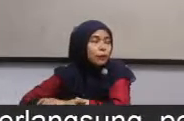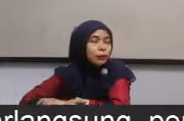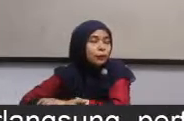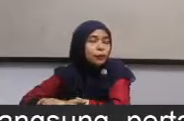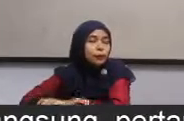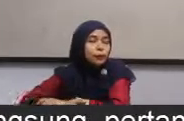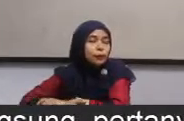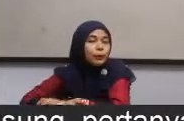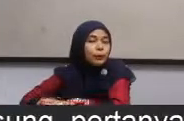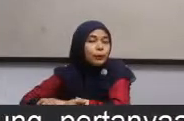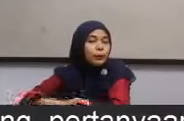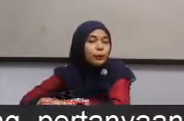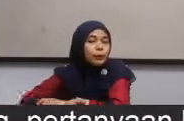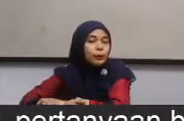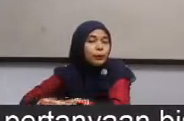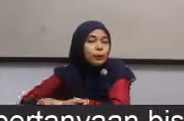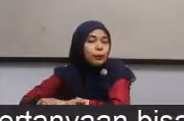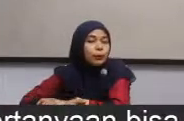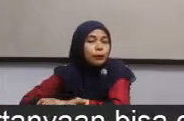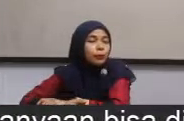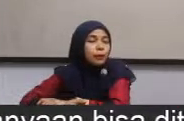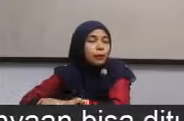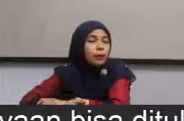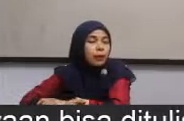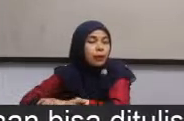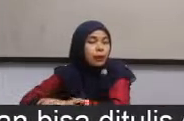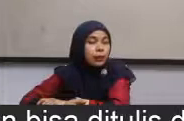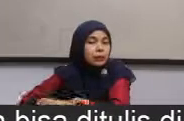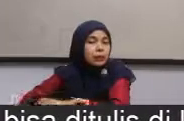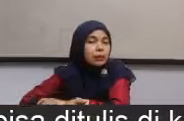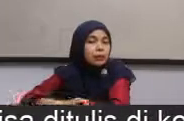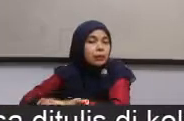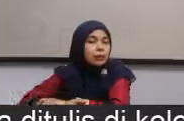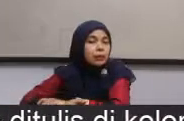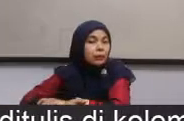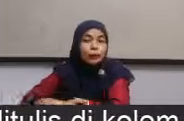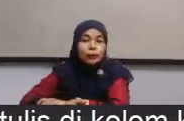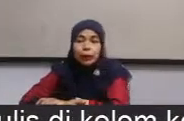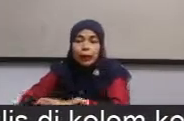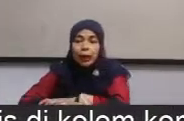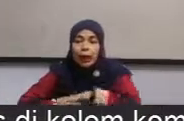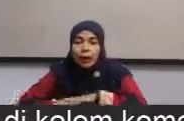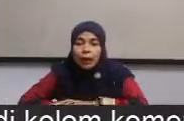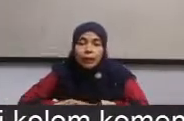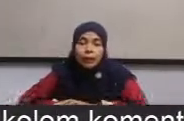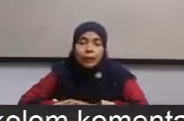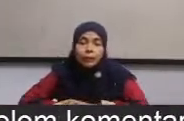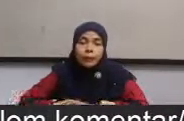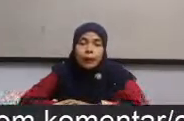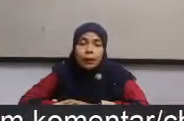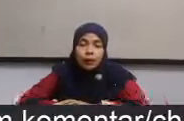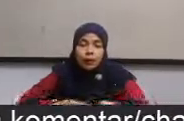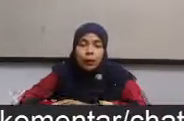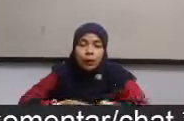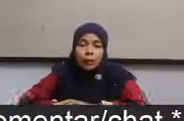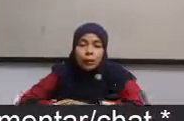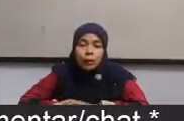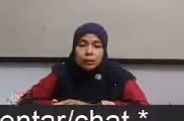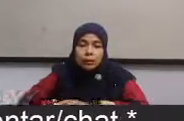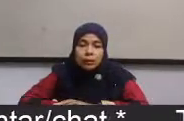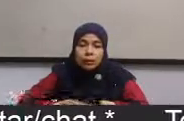korupsi itu Korupsi adalah suatu tindakan penyalahgunaan